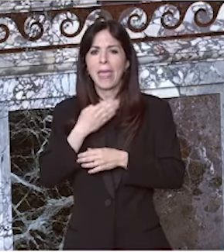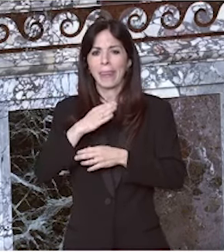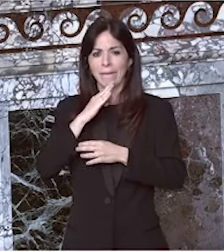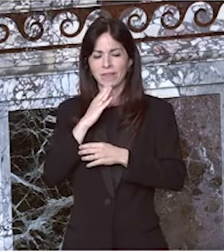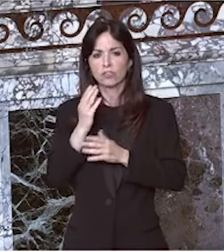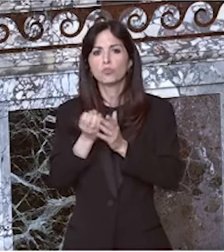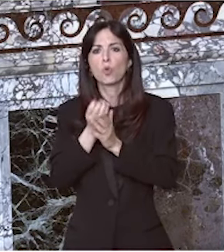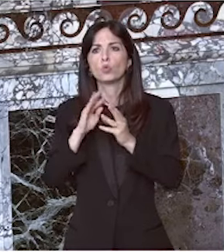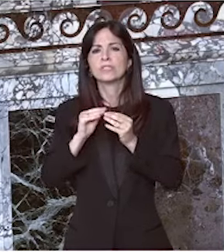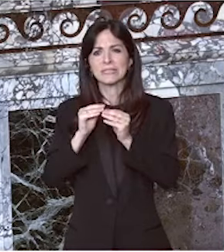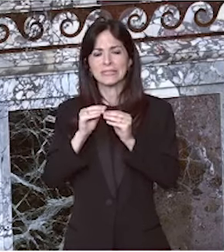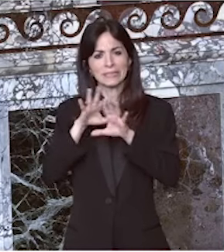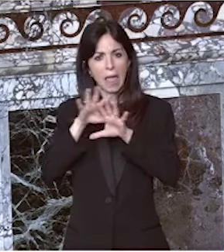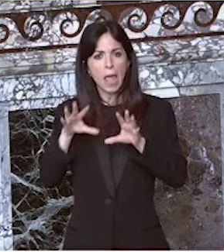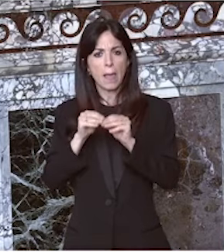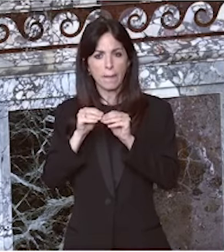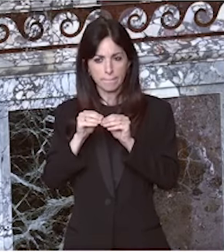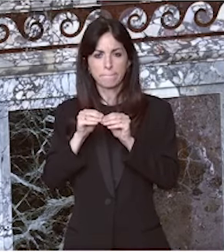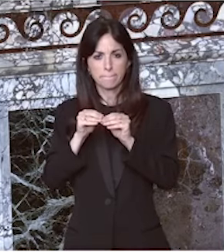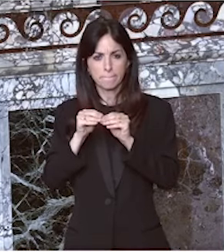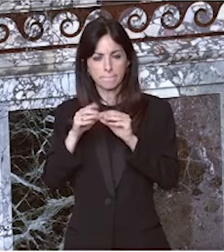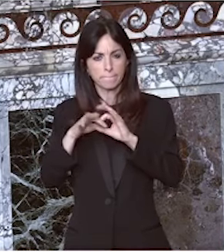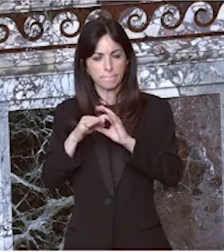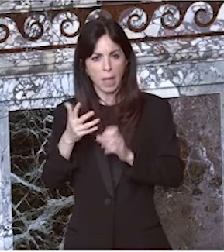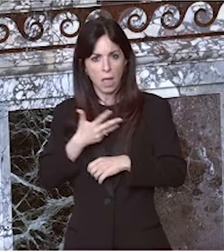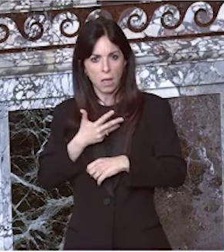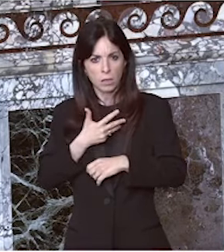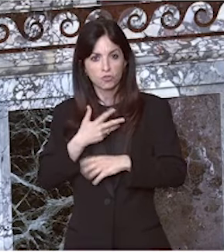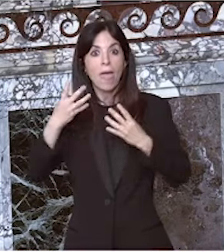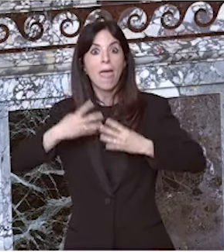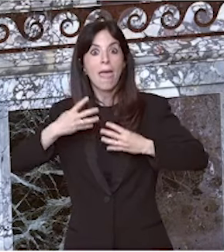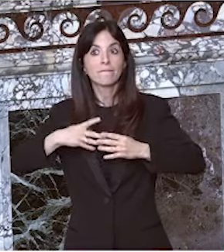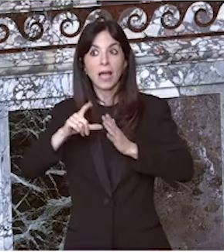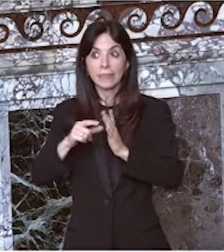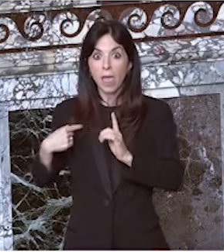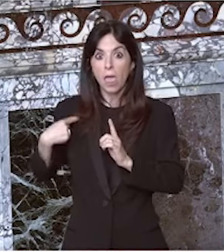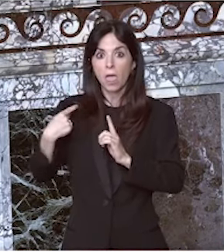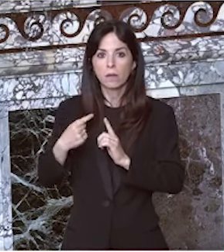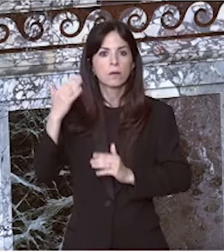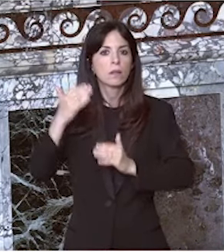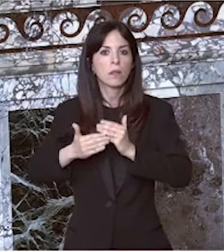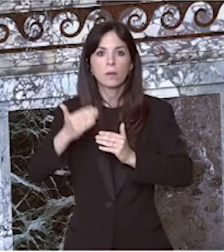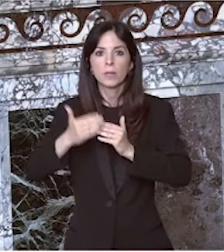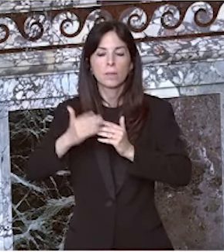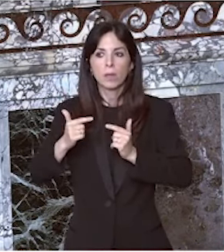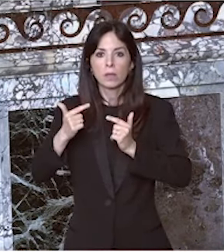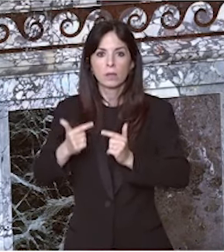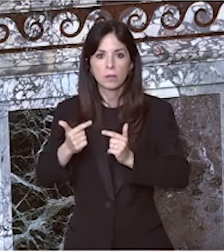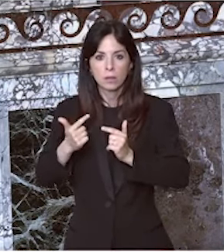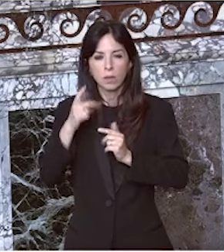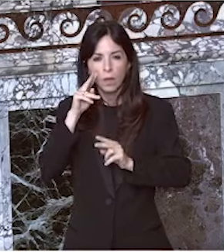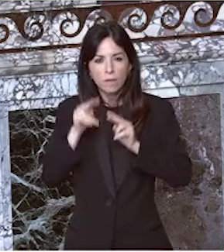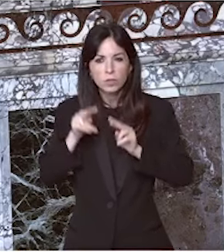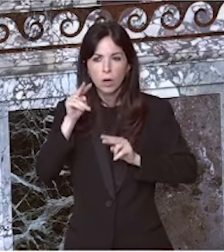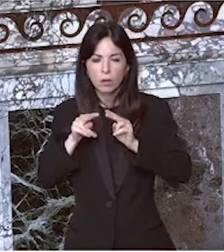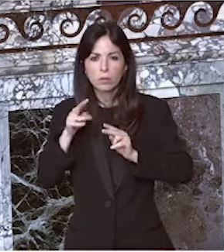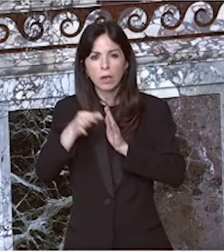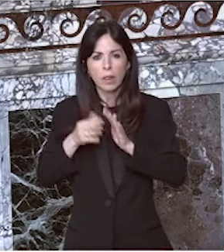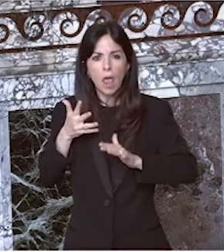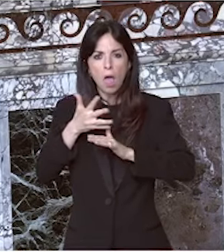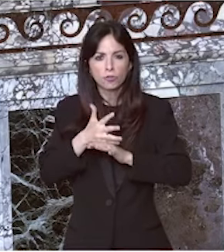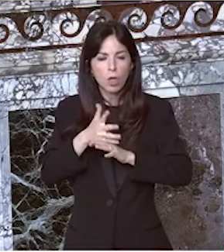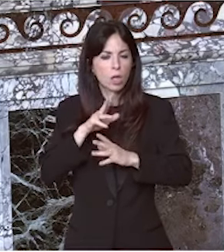sistema produttivo. Nel tempo, la sua efficacia è stata però limitata dalle molteplici revisioni dei criteri di